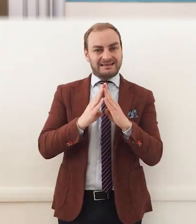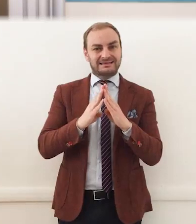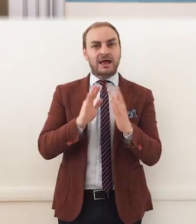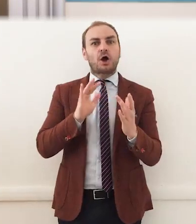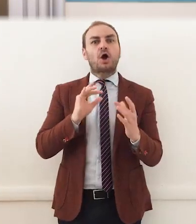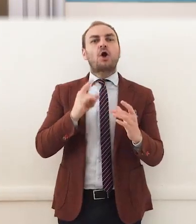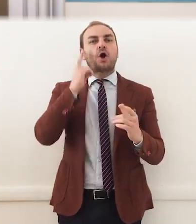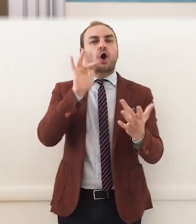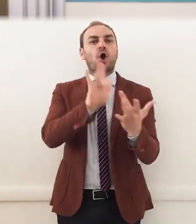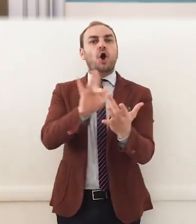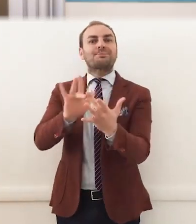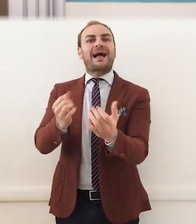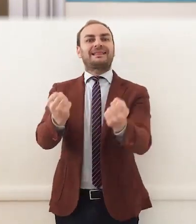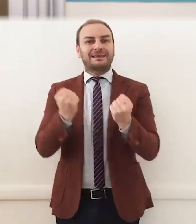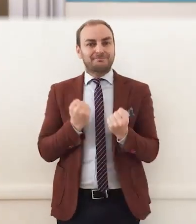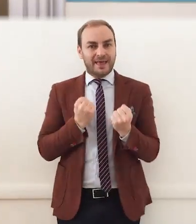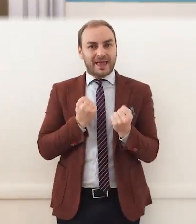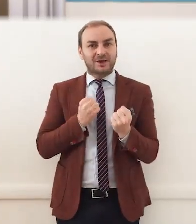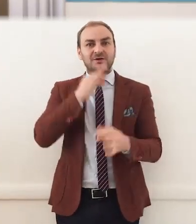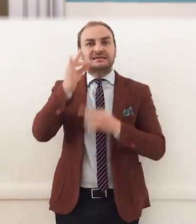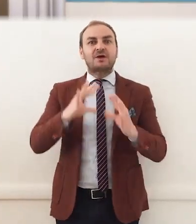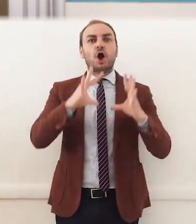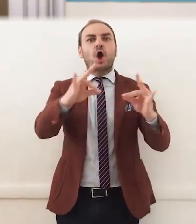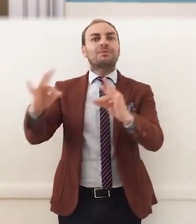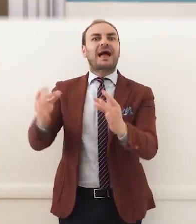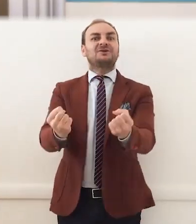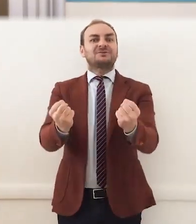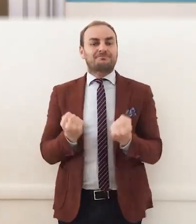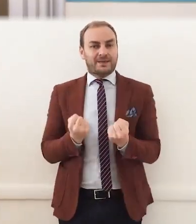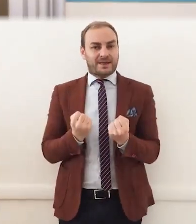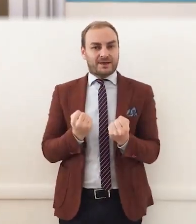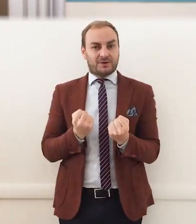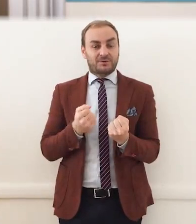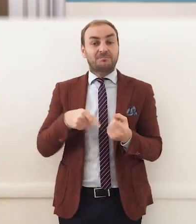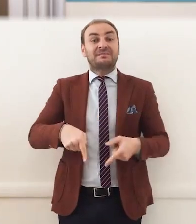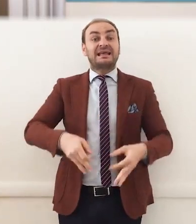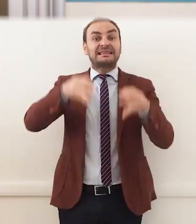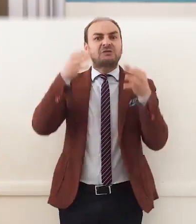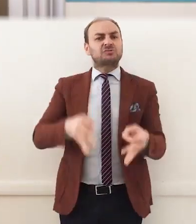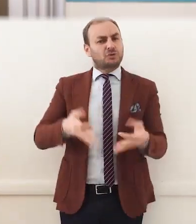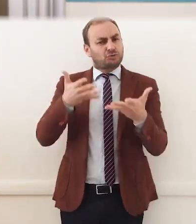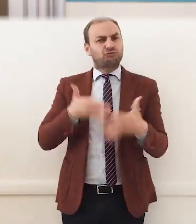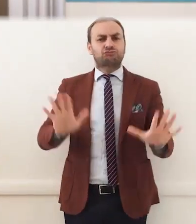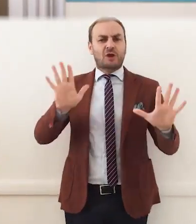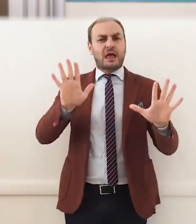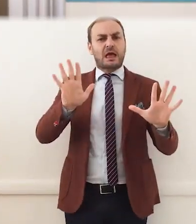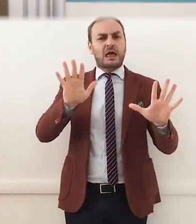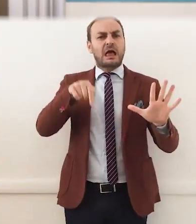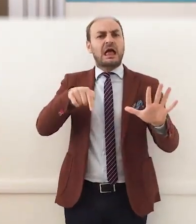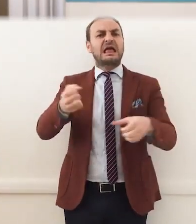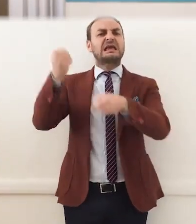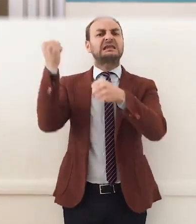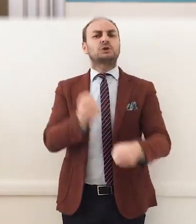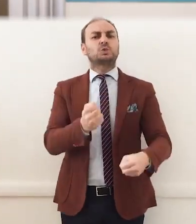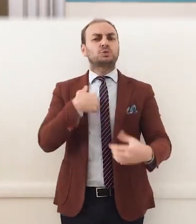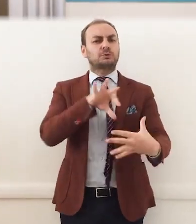riduce al minimo i contatti ed è soprattutto una decisione presa in piena sinergia istituzionale